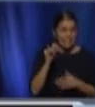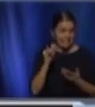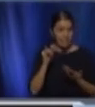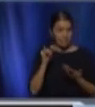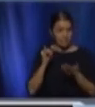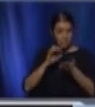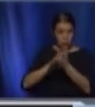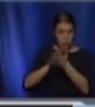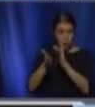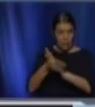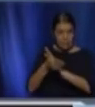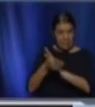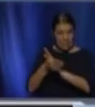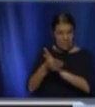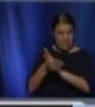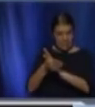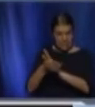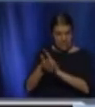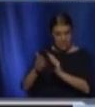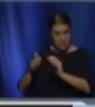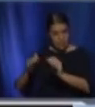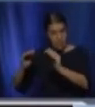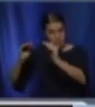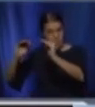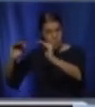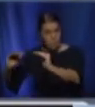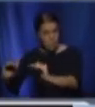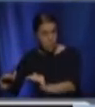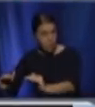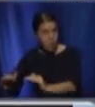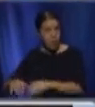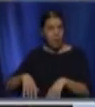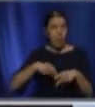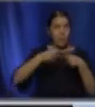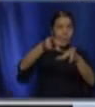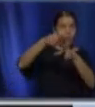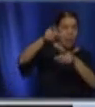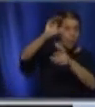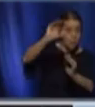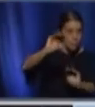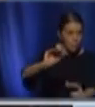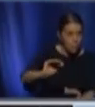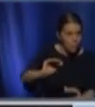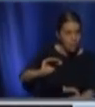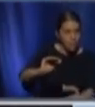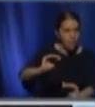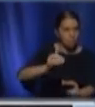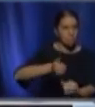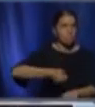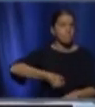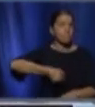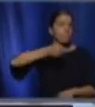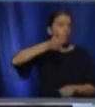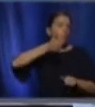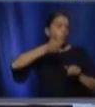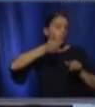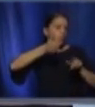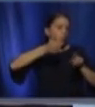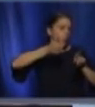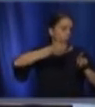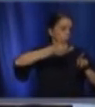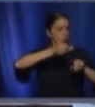réduction du côté des hospitalisations, on pourrait peut-être accepter un petit peu plus ou le contraire. Donc, il faut regarder les trois